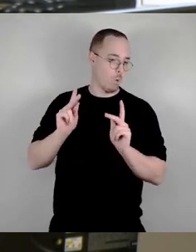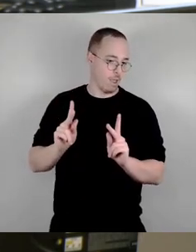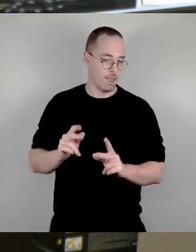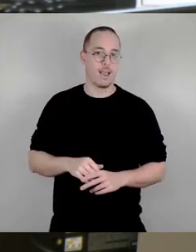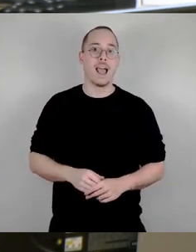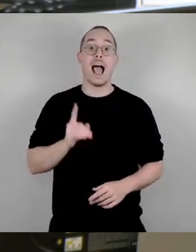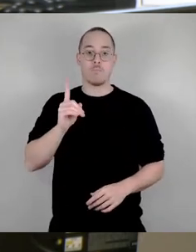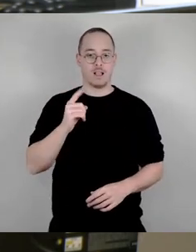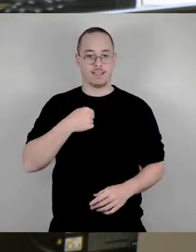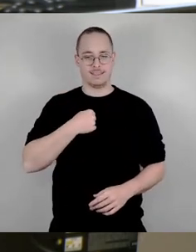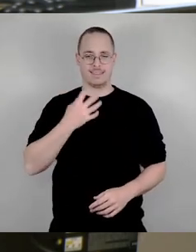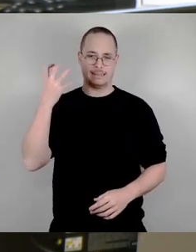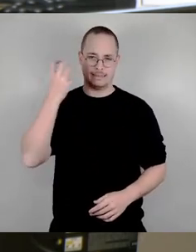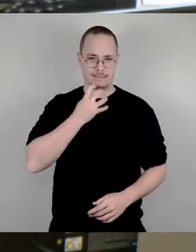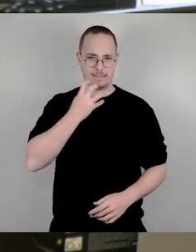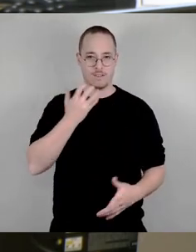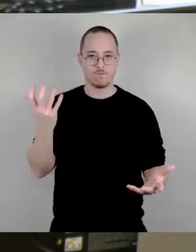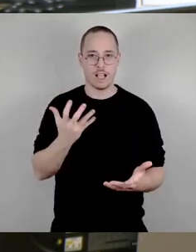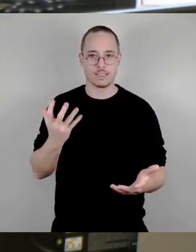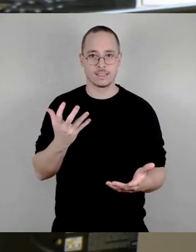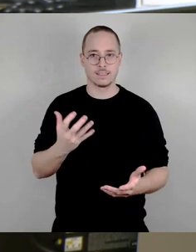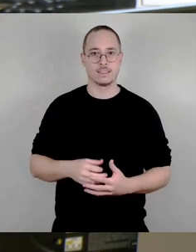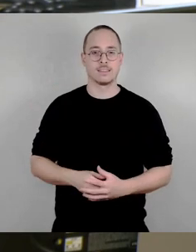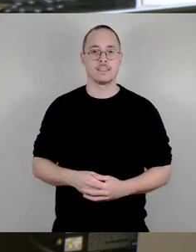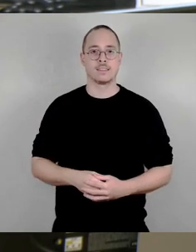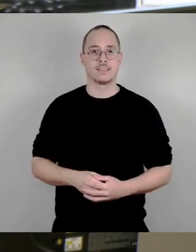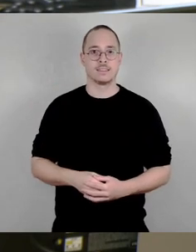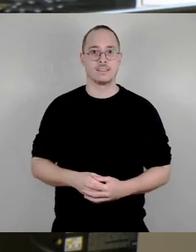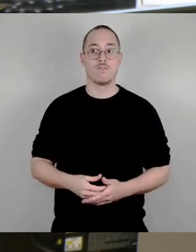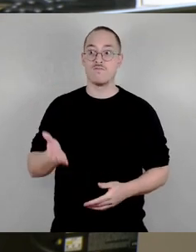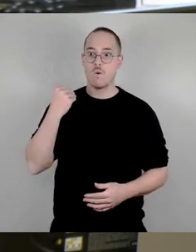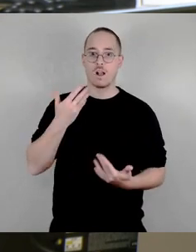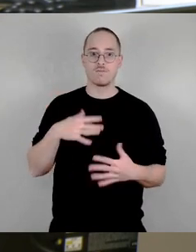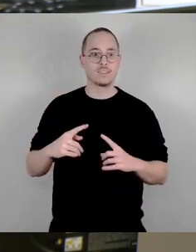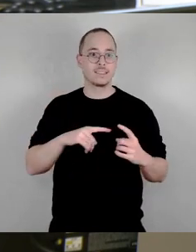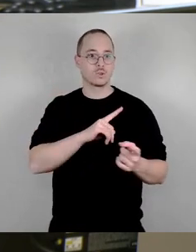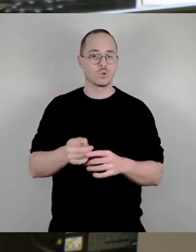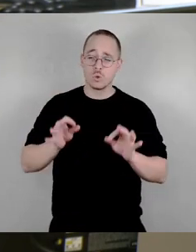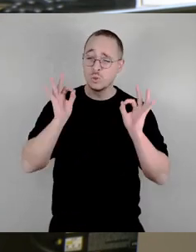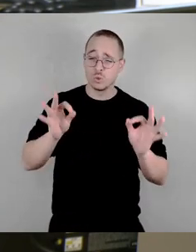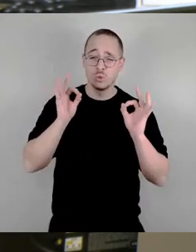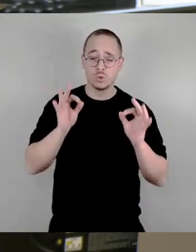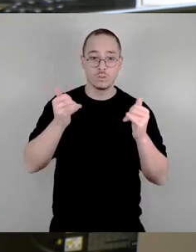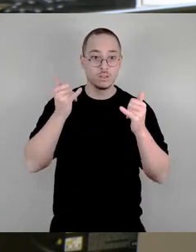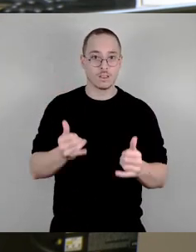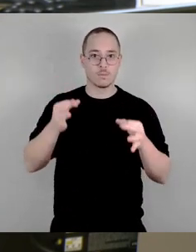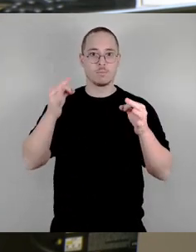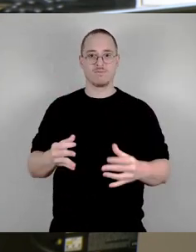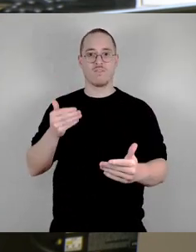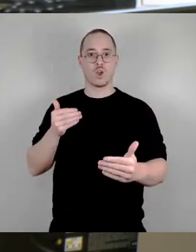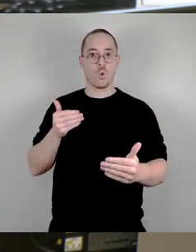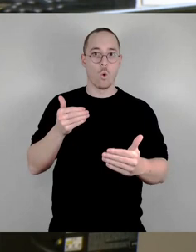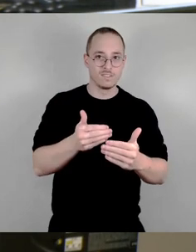ärgert, vor allen Dingen vor der intensiven und konstruktiven Diskussion, die wir im Ausschuss hatten, ist, dass jetzt so kurzfristig die Sache